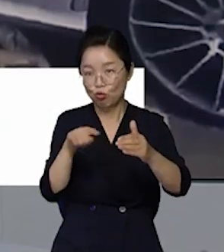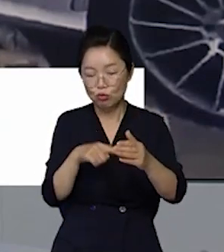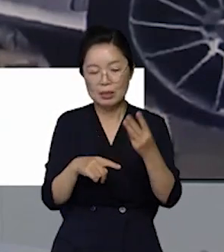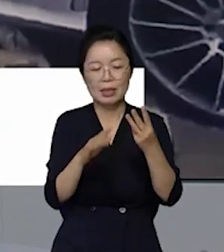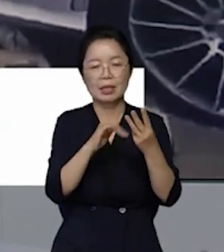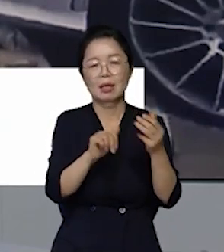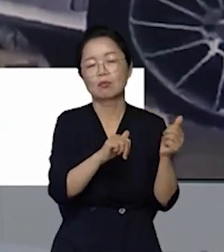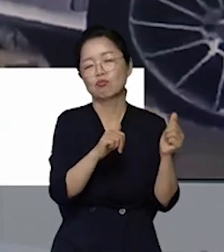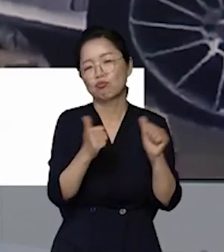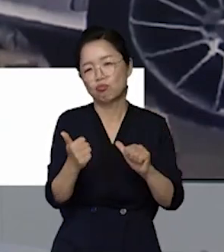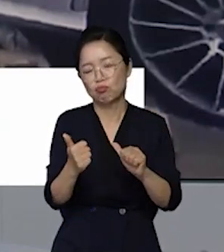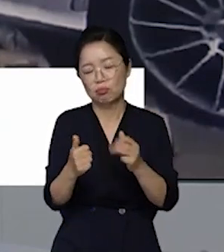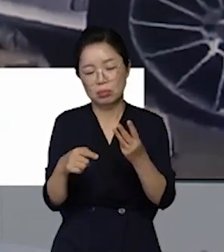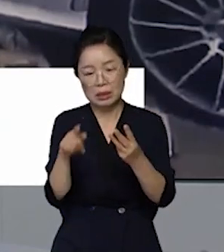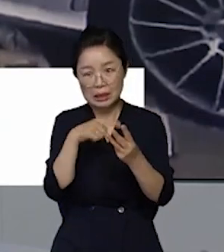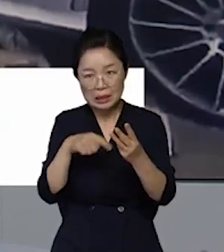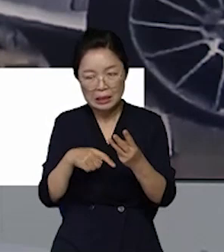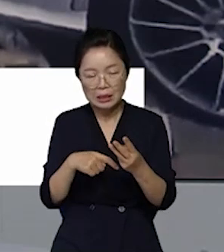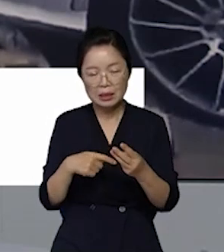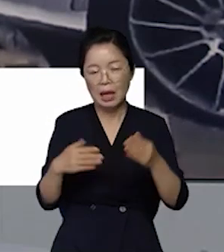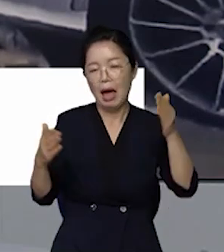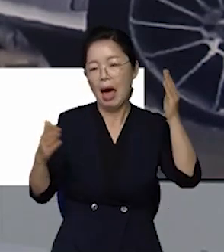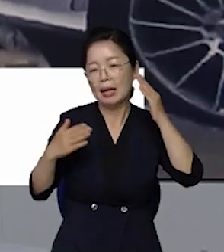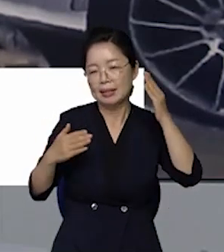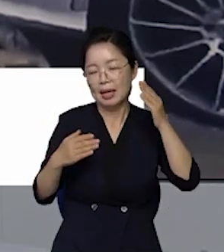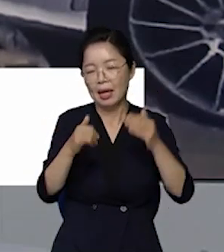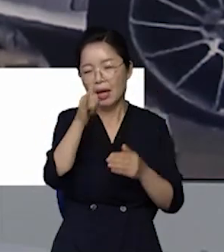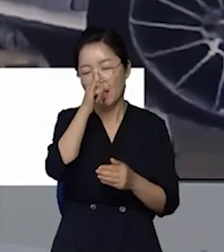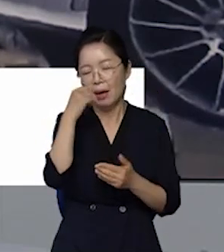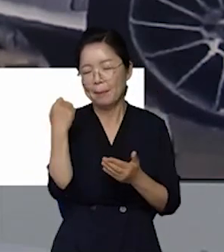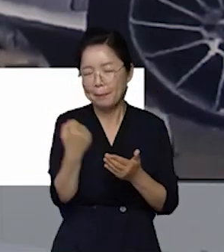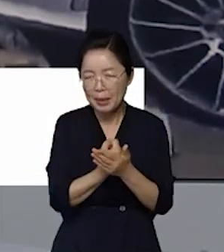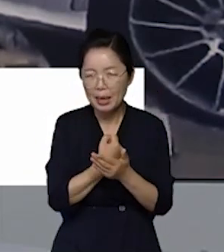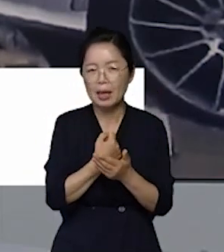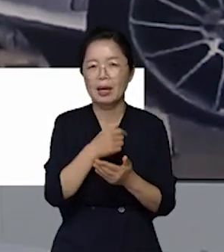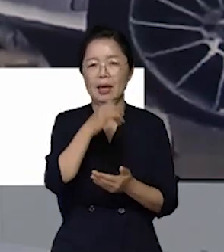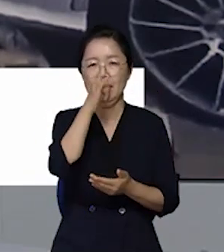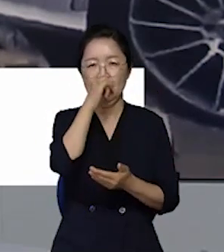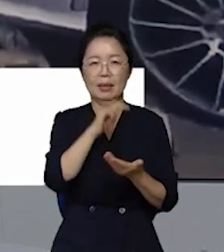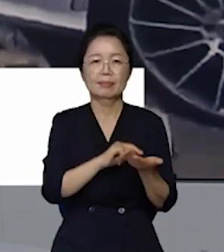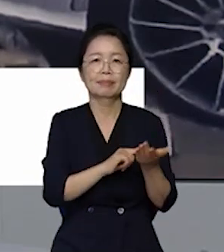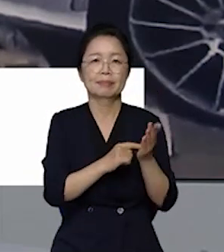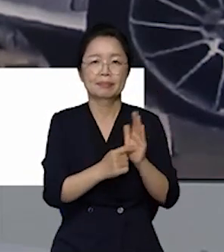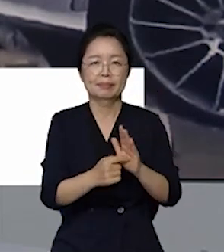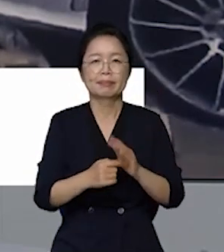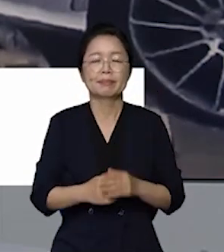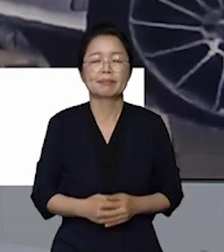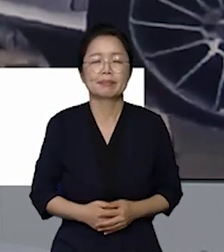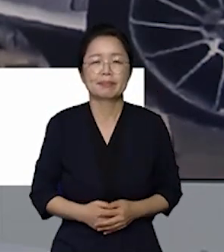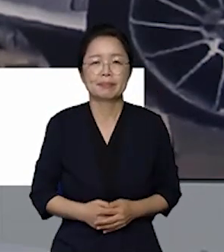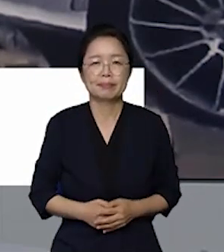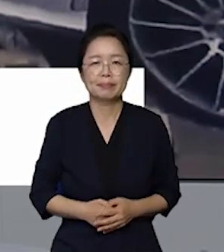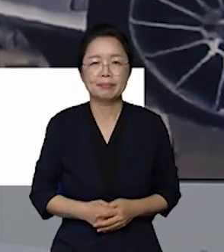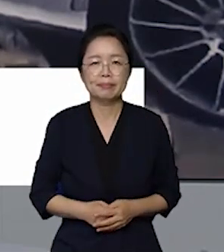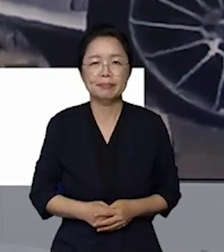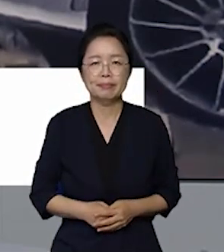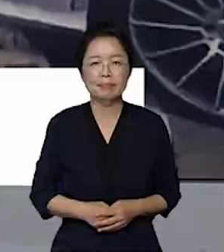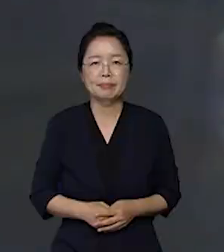숨져 있는데 그중 19살 고교생 도 있어 안타까움이 더해지고 있습니다 김서영 기자의 보돕니다